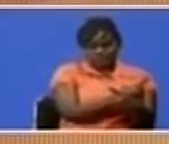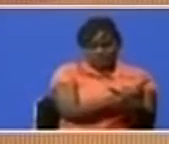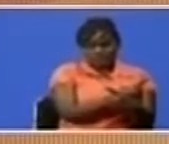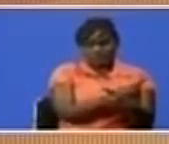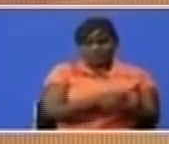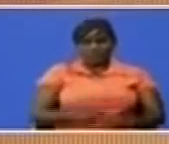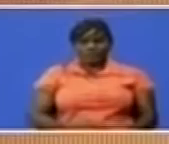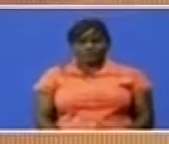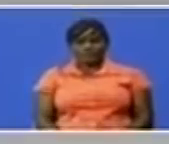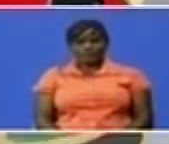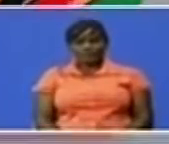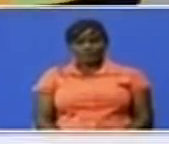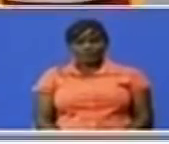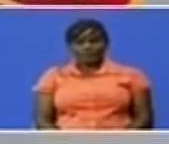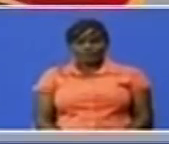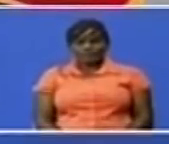hiyo.